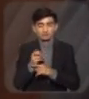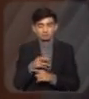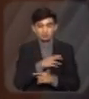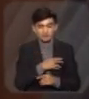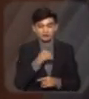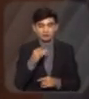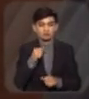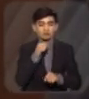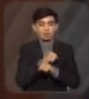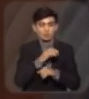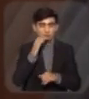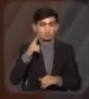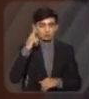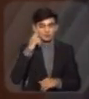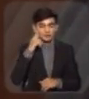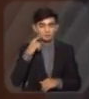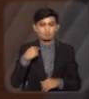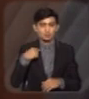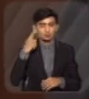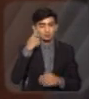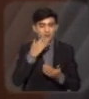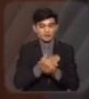ойлаймыз, осының өзі